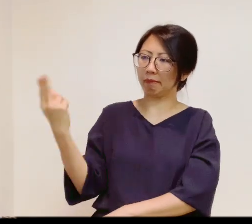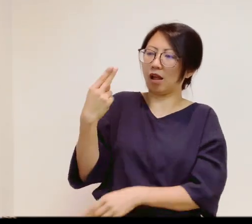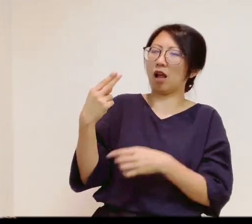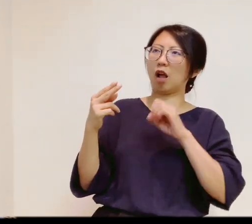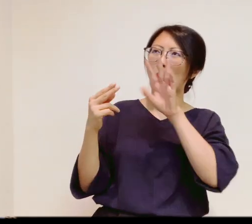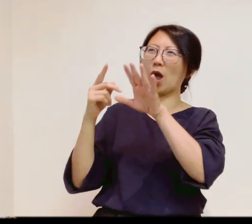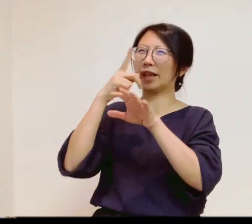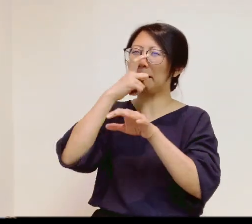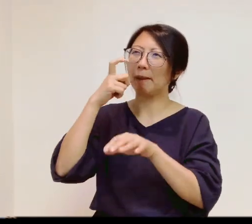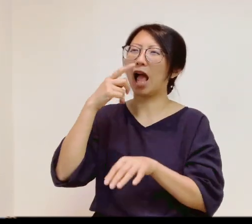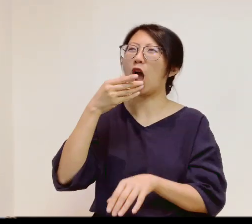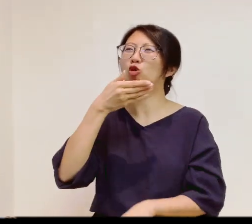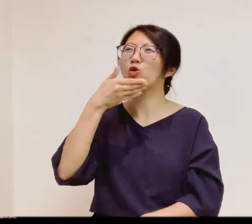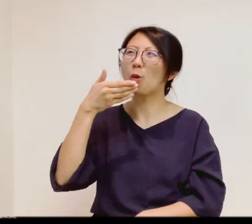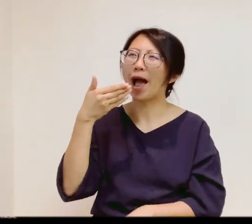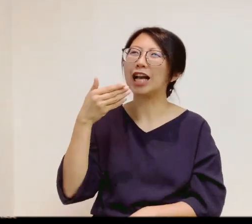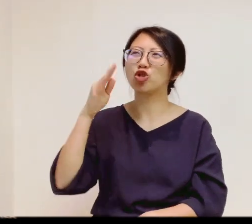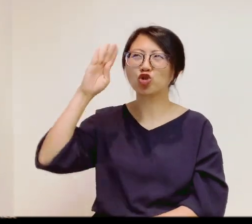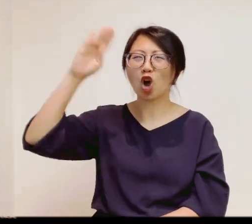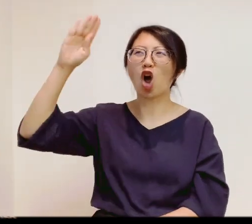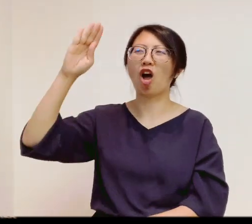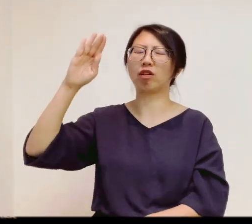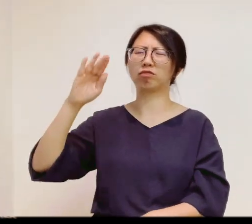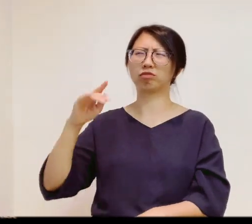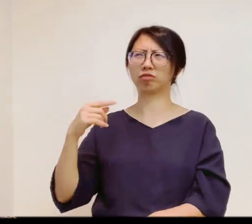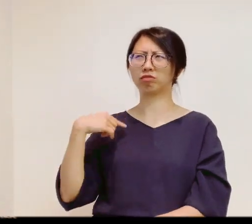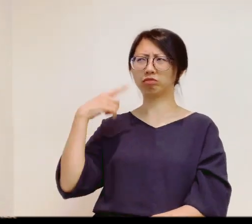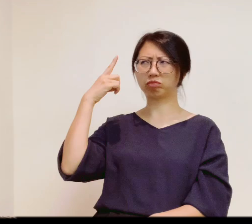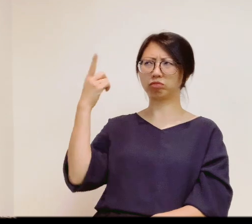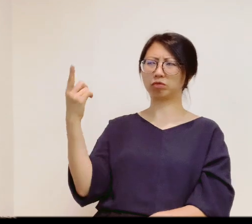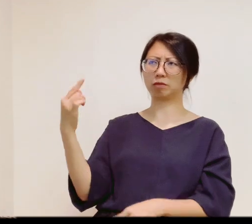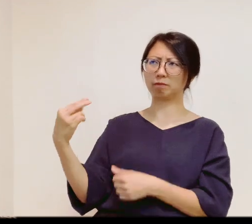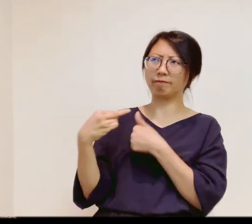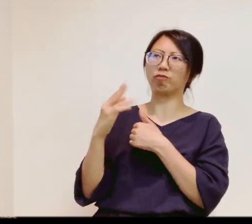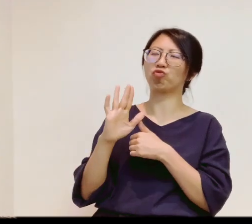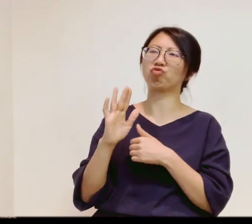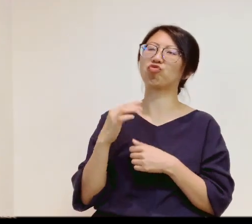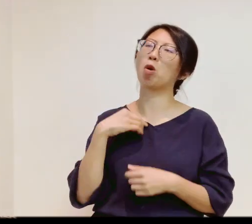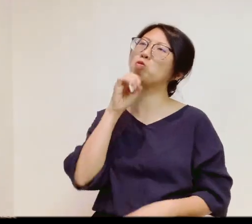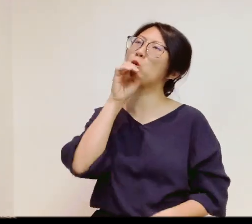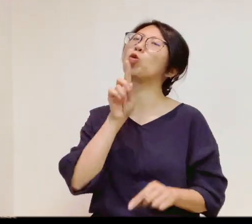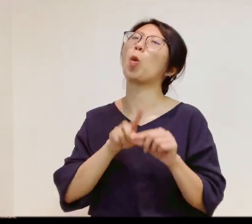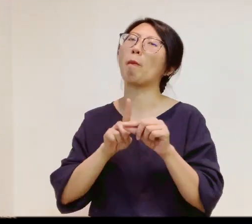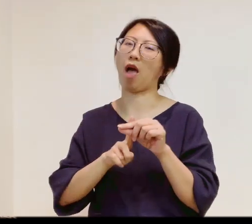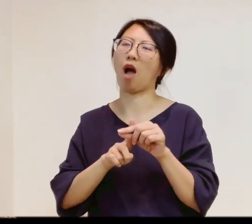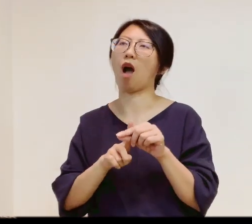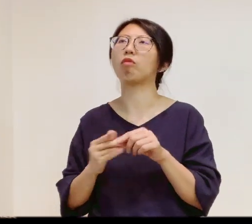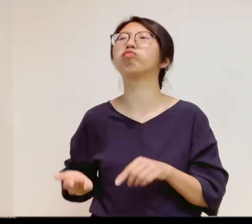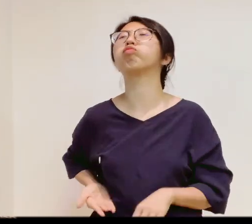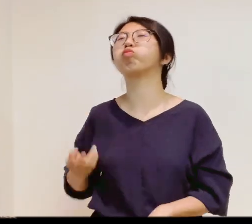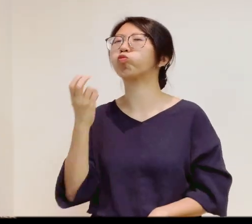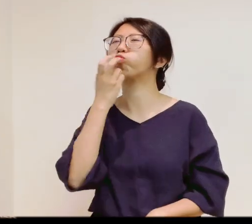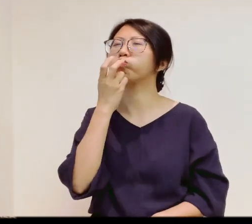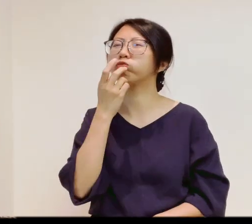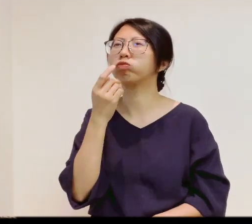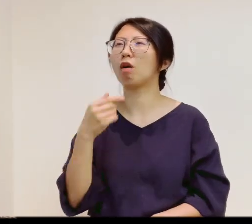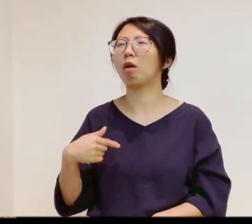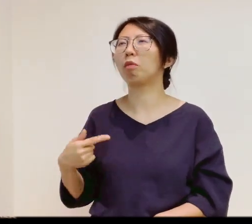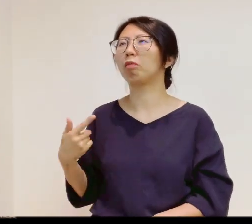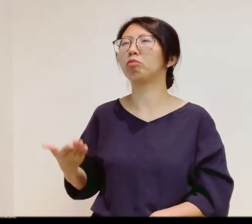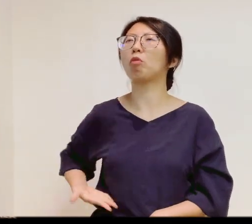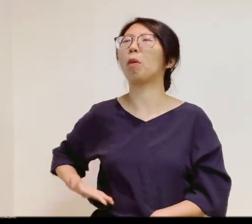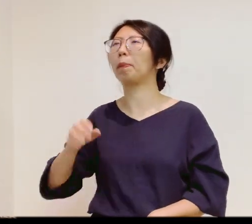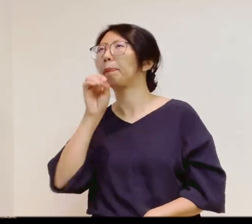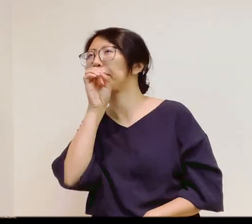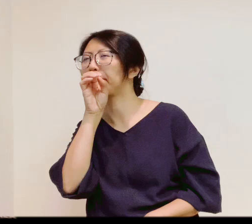邊一即係前面啲職員一定叫你話叫 Good morning sir 啦咁樣。咁我只能夠就係諗下就，我係咪一定要跟你咧？我唔跟你就犯規